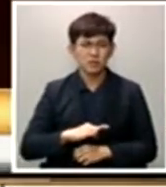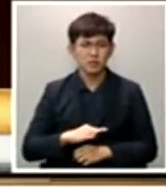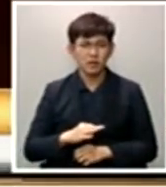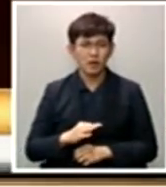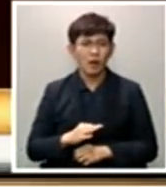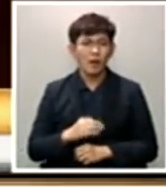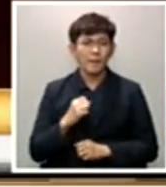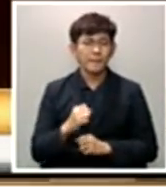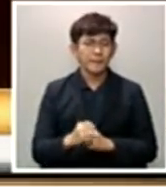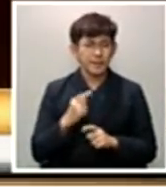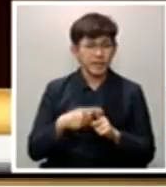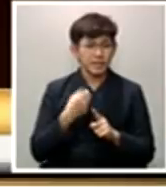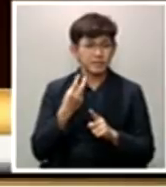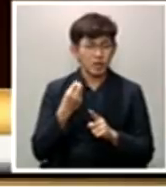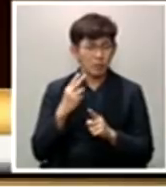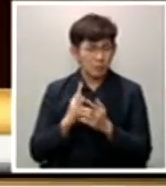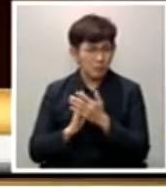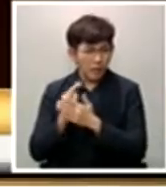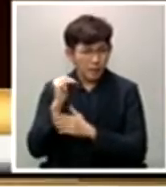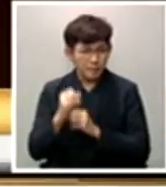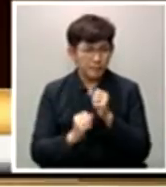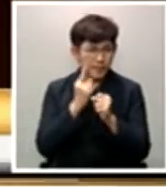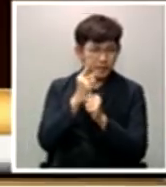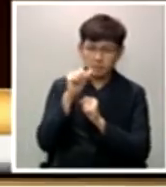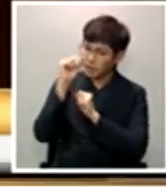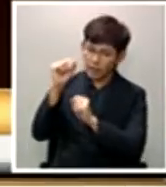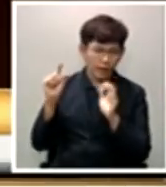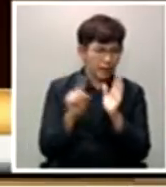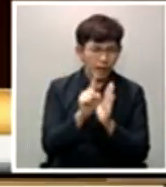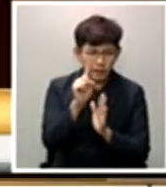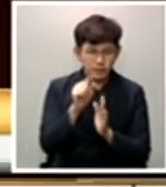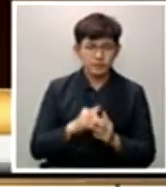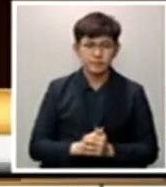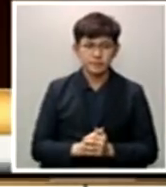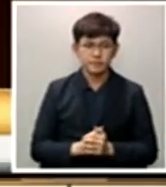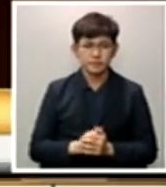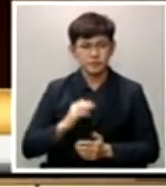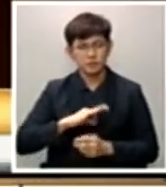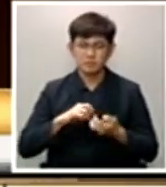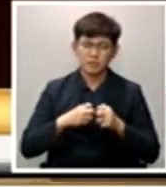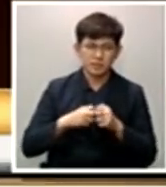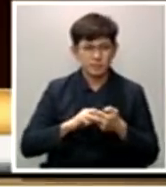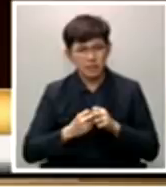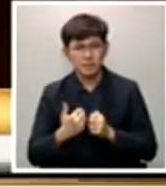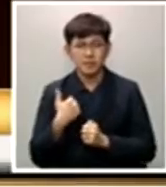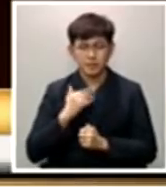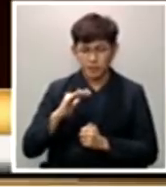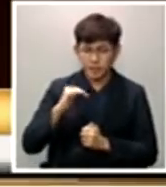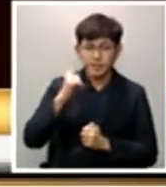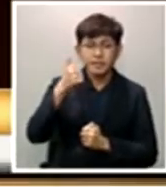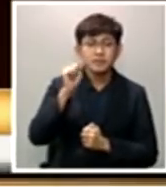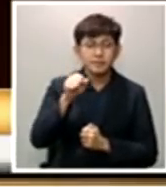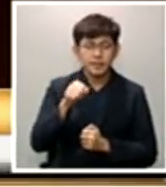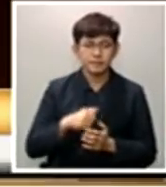านพ้นสิ้นปีไปแล้วปีหนึ่งประกาศครั้งหนึ่งเขาก็เริ่มสามารถเข้ามา manage ได้มันก็ดีขึ้นใช่ไหมครับฉะ